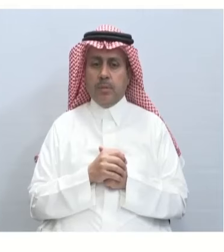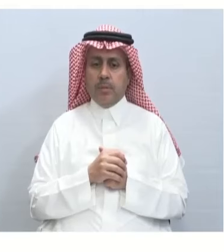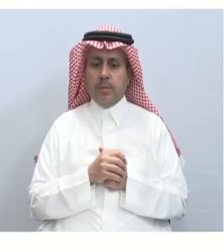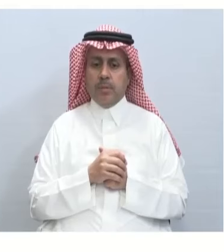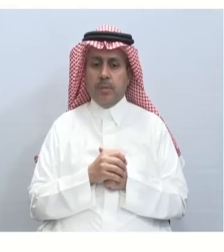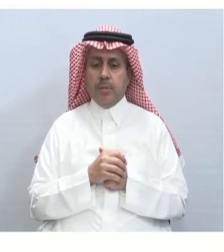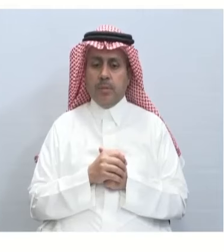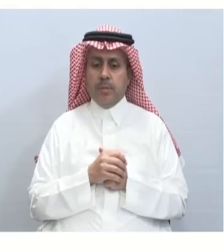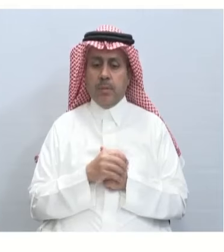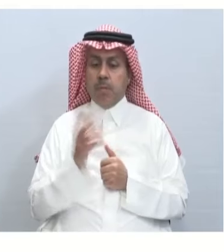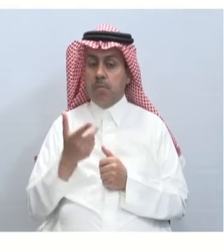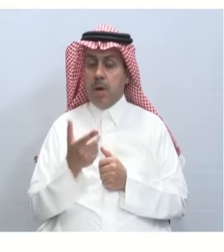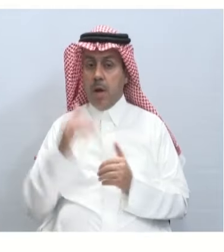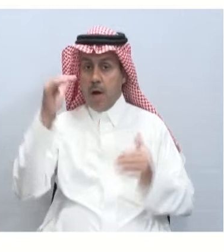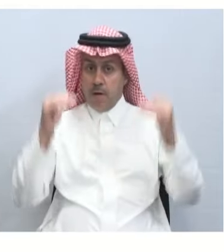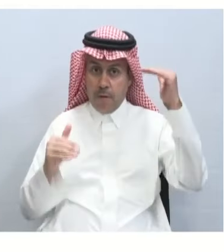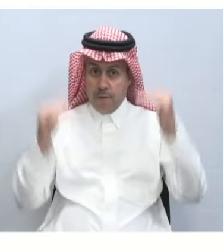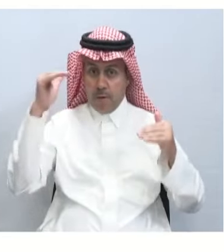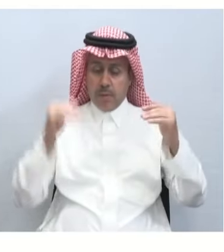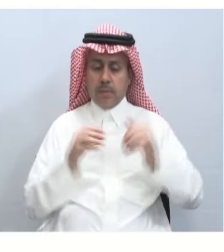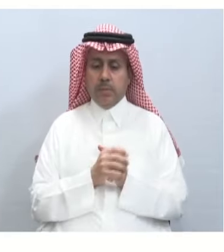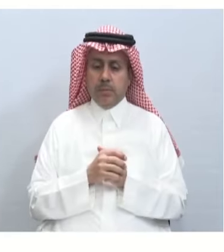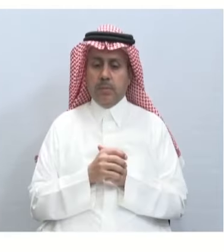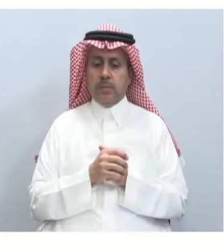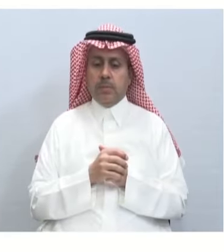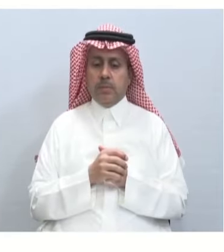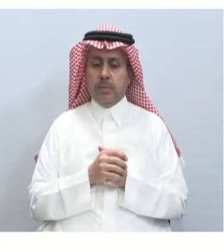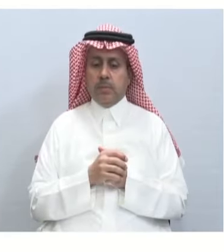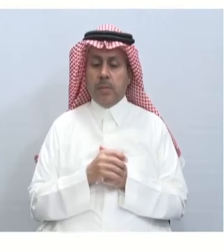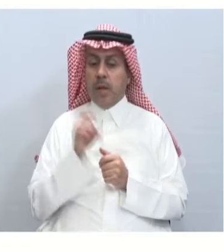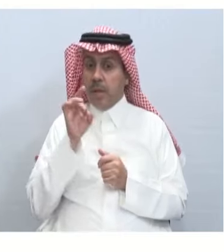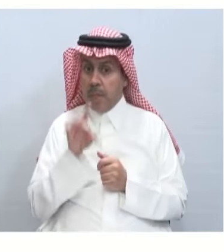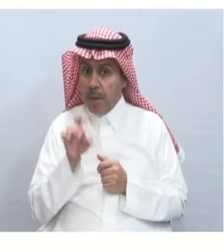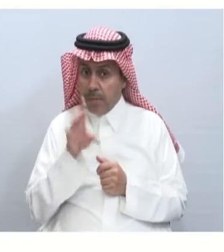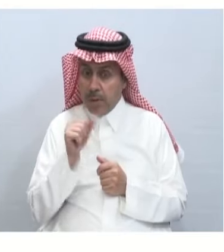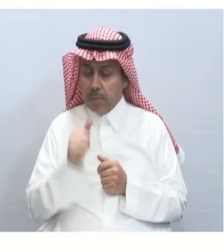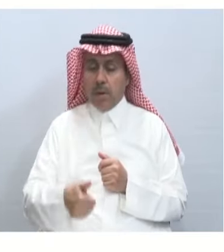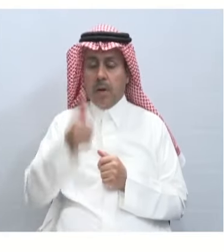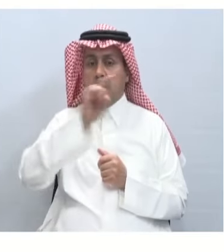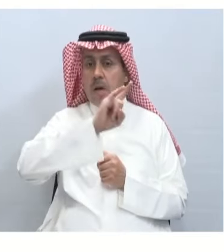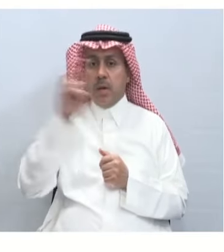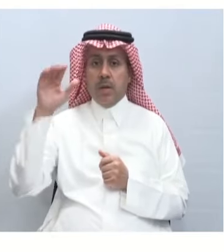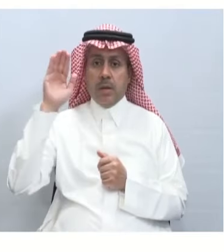السؤال ما الفرق لاحظوا بين دم الاستحاضه